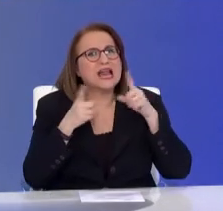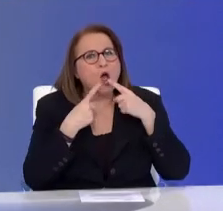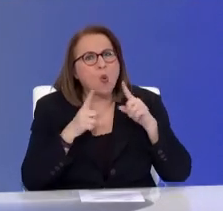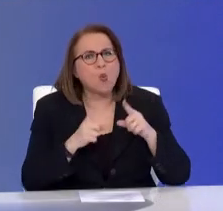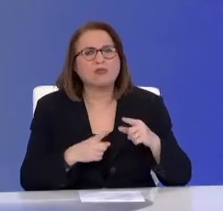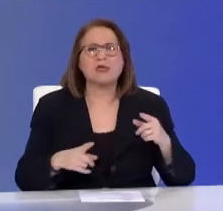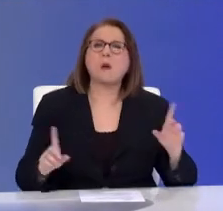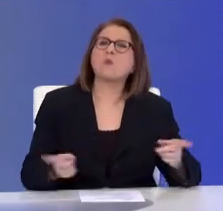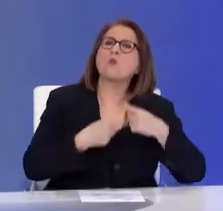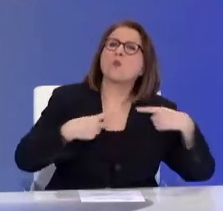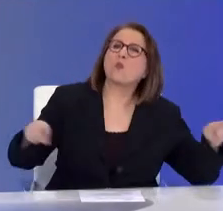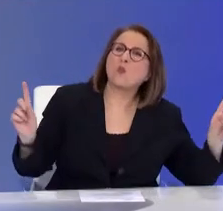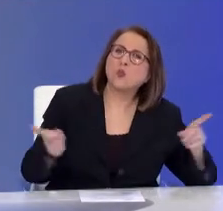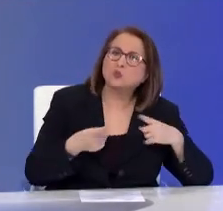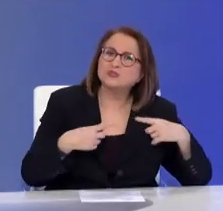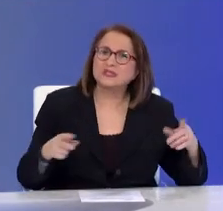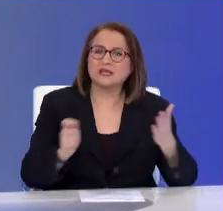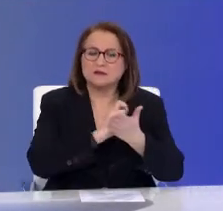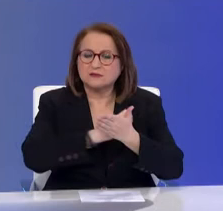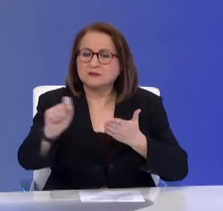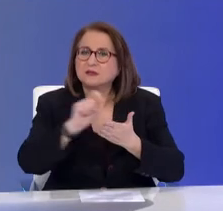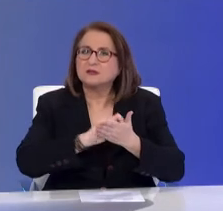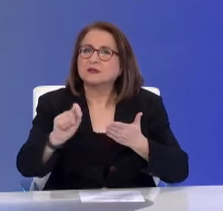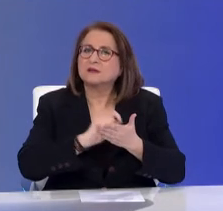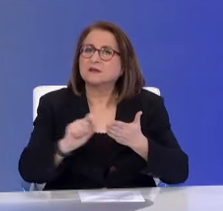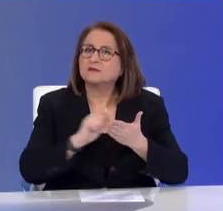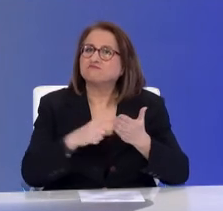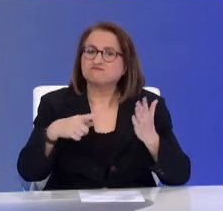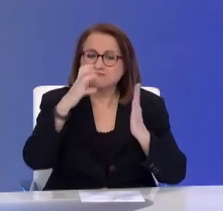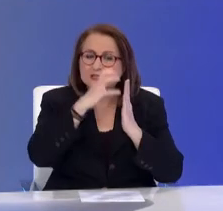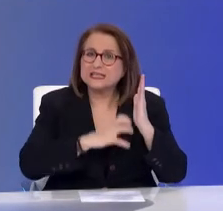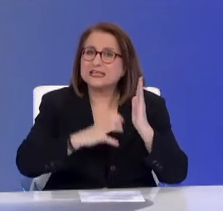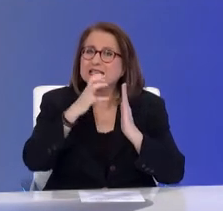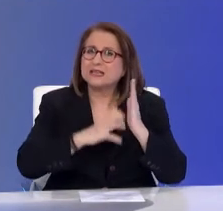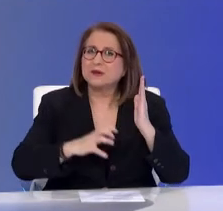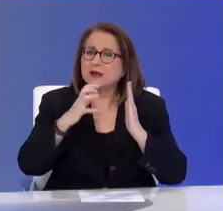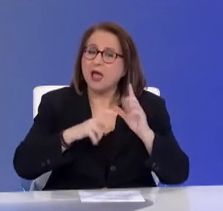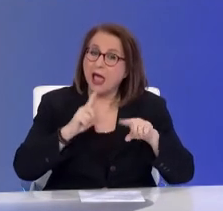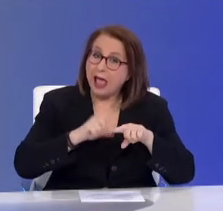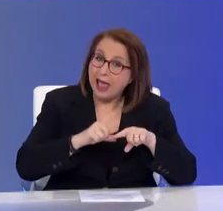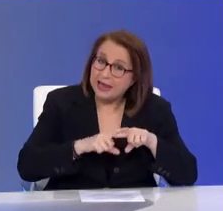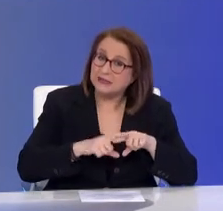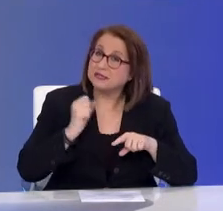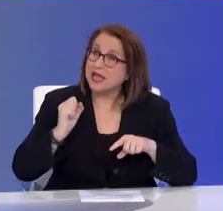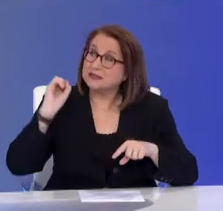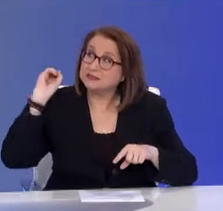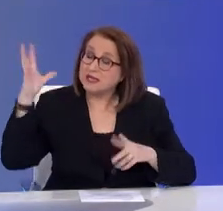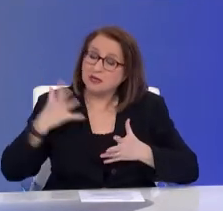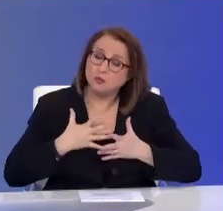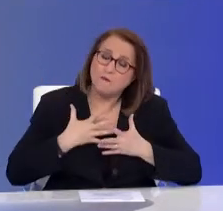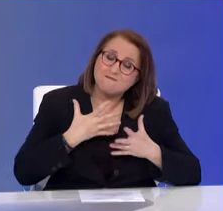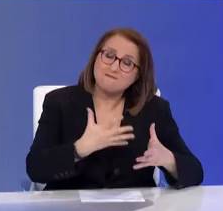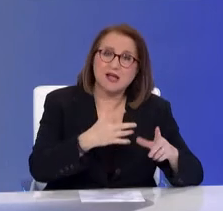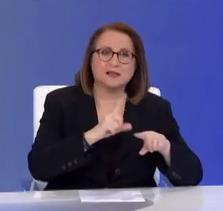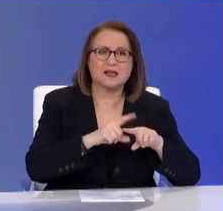μουσική και τα κείμενα των Ελλήνων και των φιλελλήνων ανά τον κόσμο,